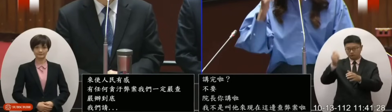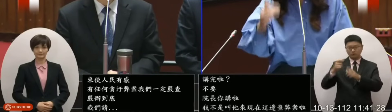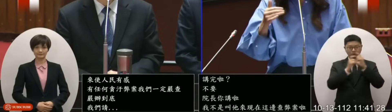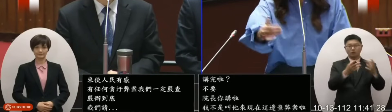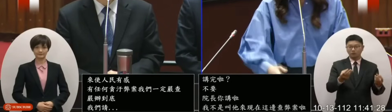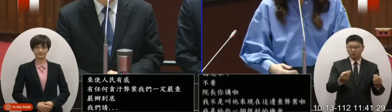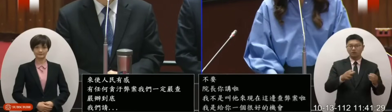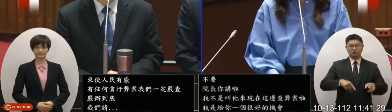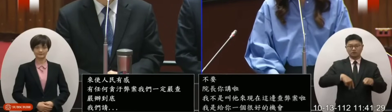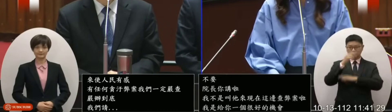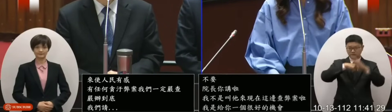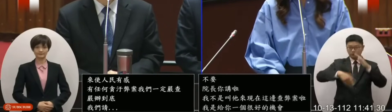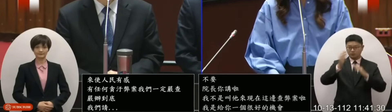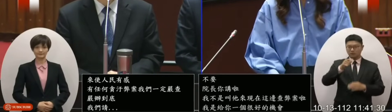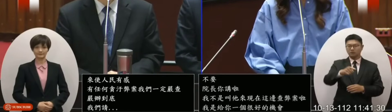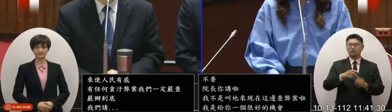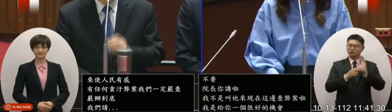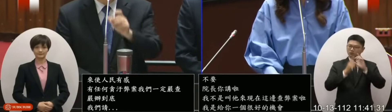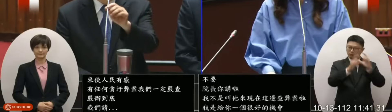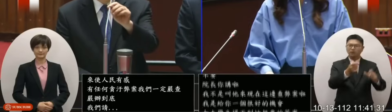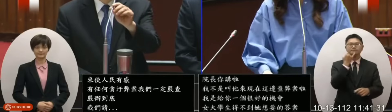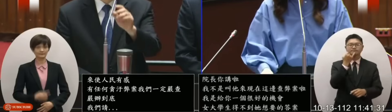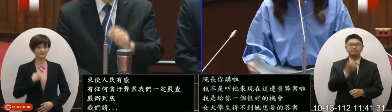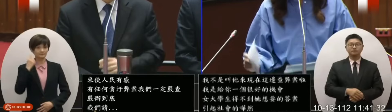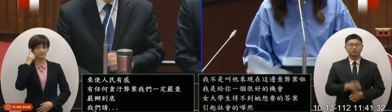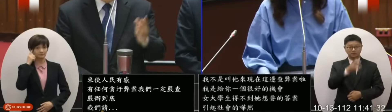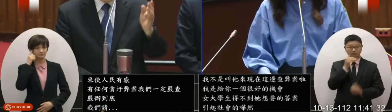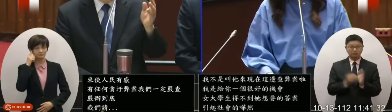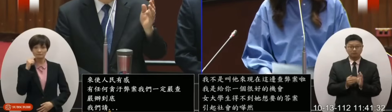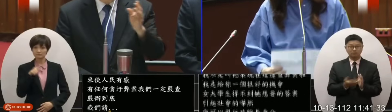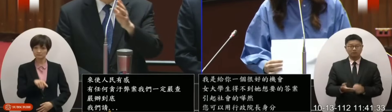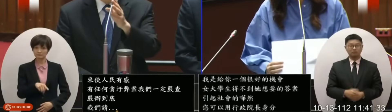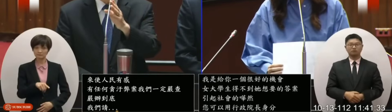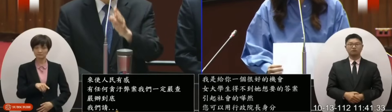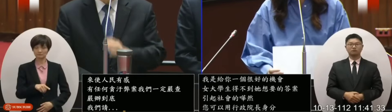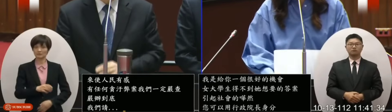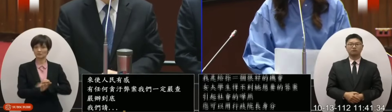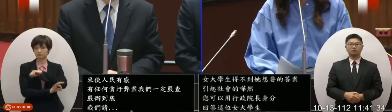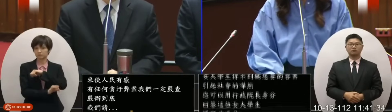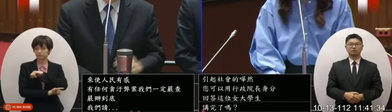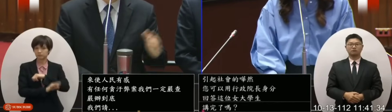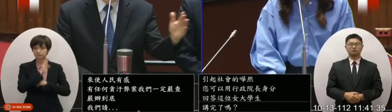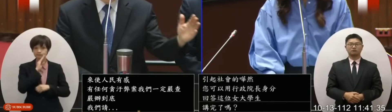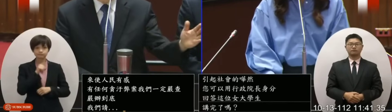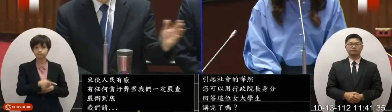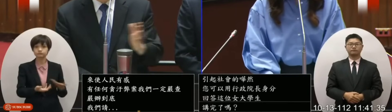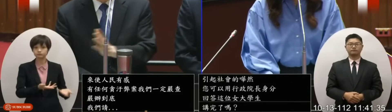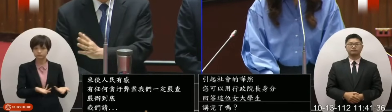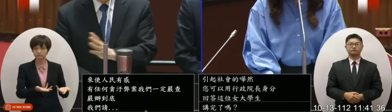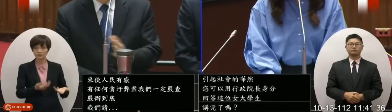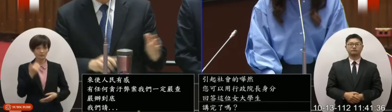份回答这位女大学生。 我想 讲完了吗？ 就这个贪污弊案的部分哈，如果我们